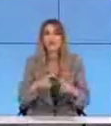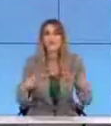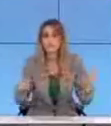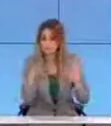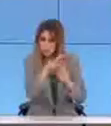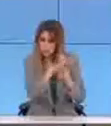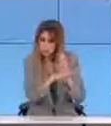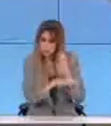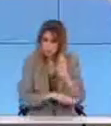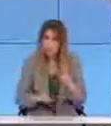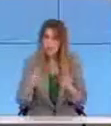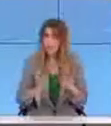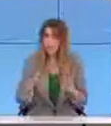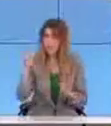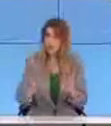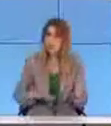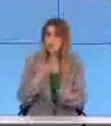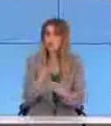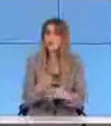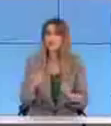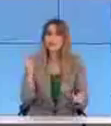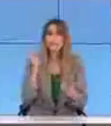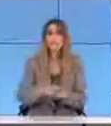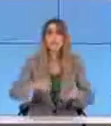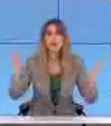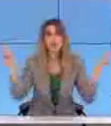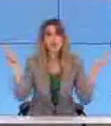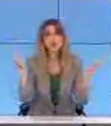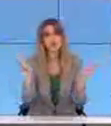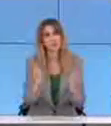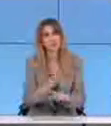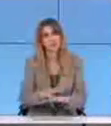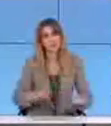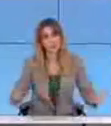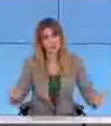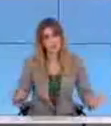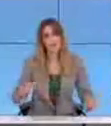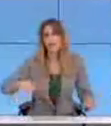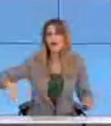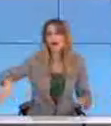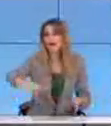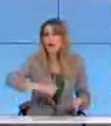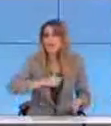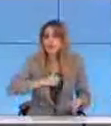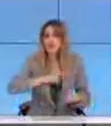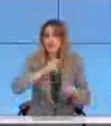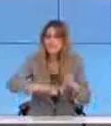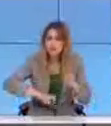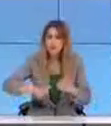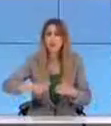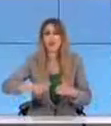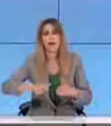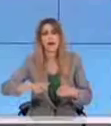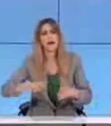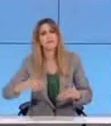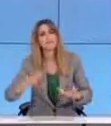σχέδιο μείωσης της φορολογίας σε ανταγωνιστικά επίπεδα και όχι ημίμετρα ζητούν οι εκπρόσωποι του τουριστικού κλάδου, την ώρα που ο τουρισμός